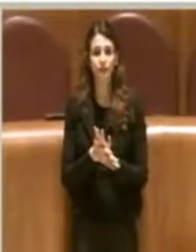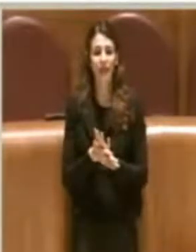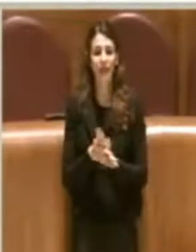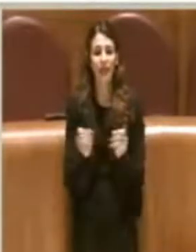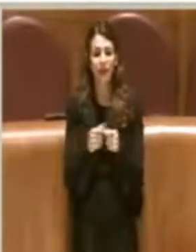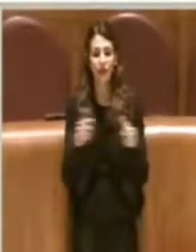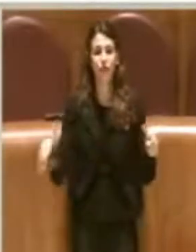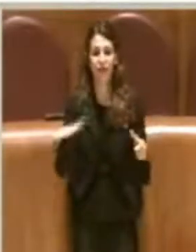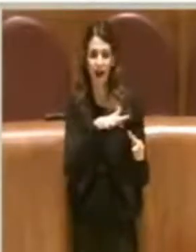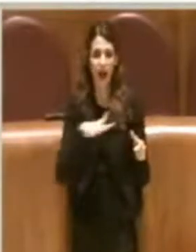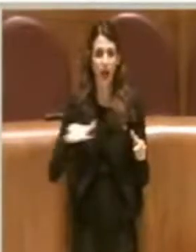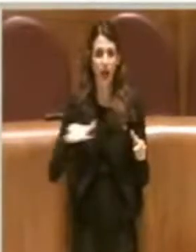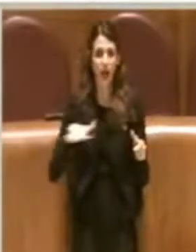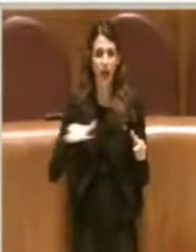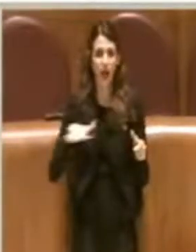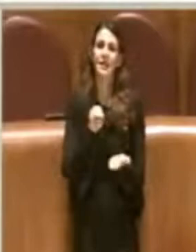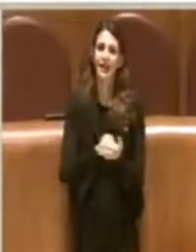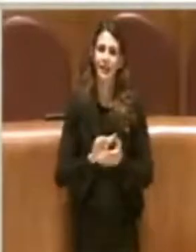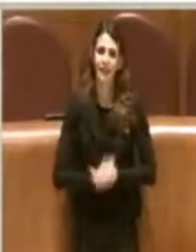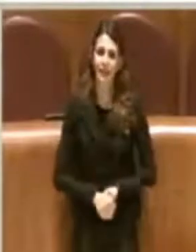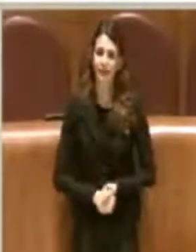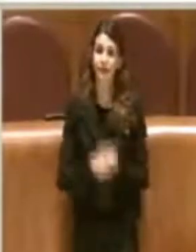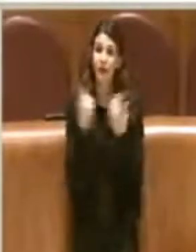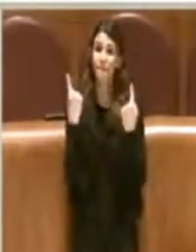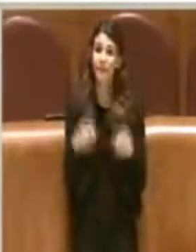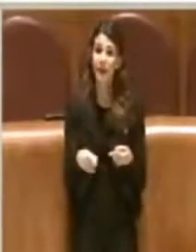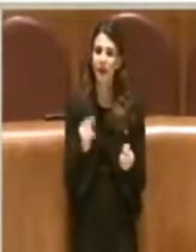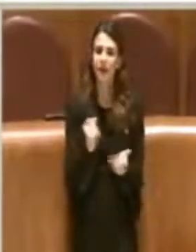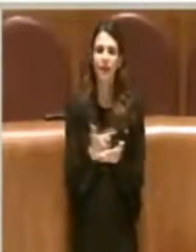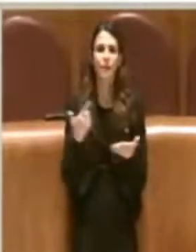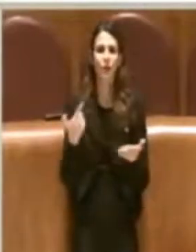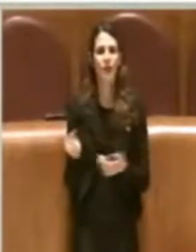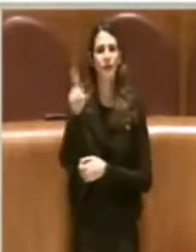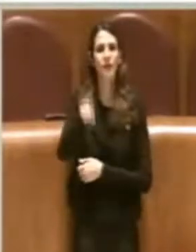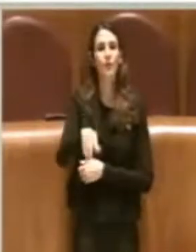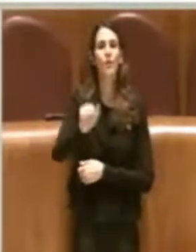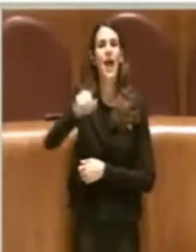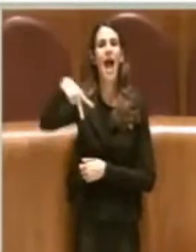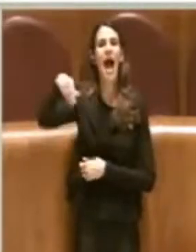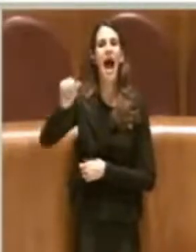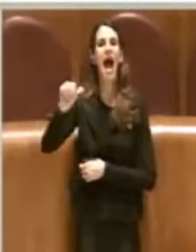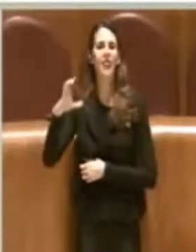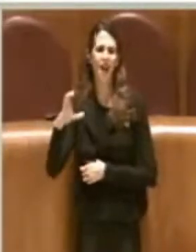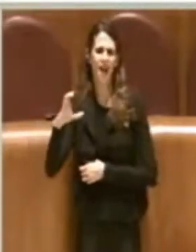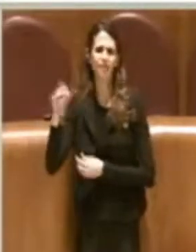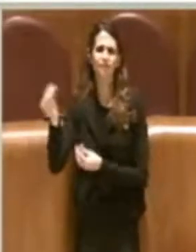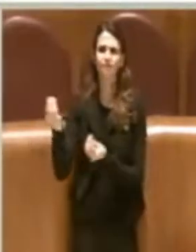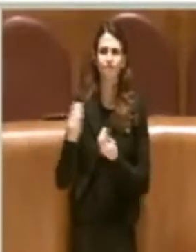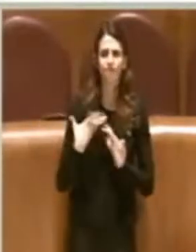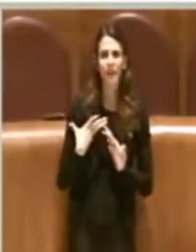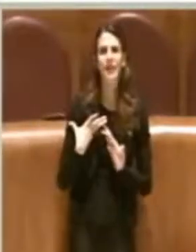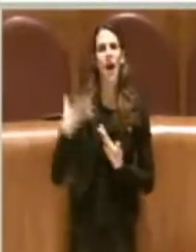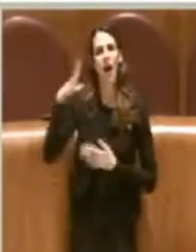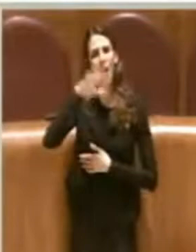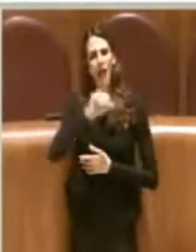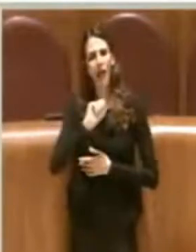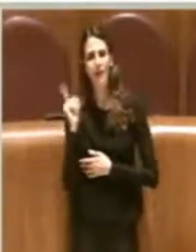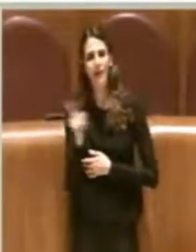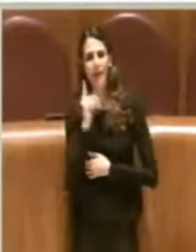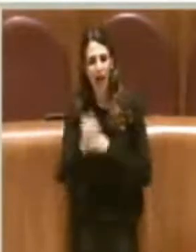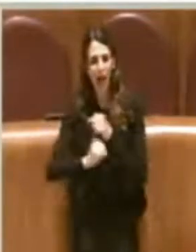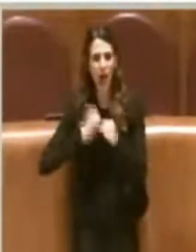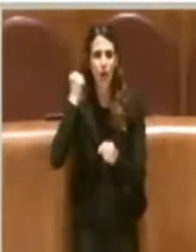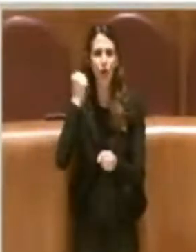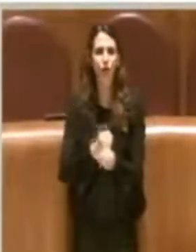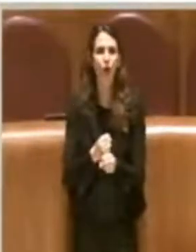perché spesso è anche qui lana che insomma ci fa capire un po questa storia che proviene